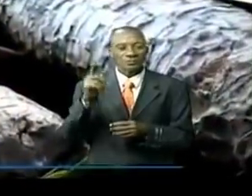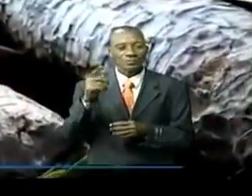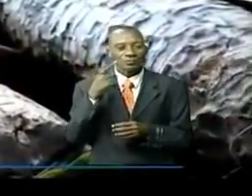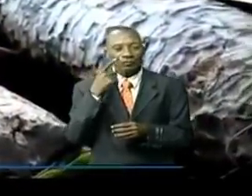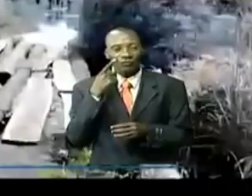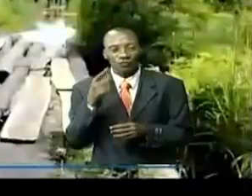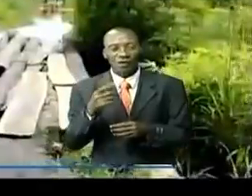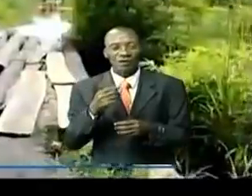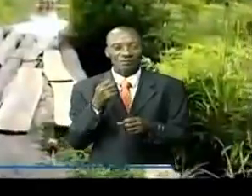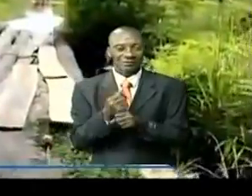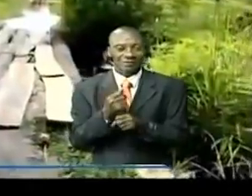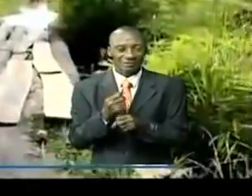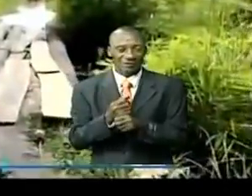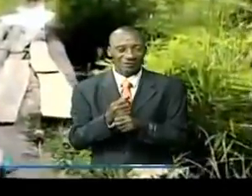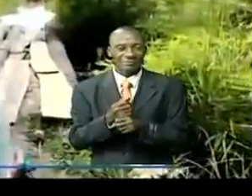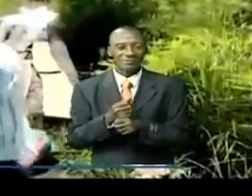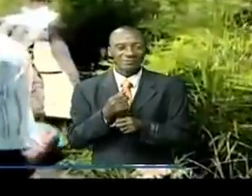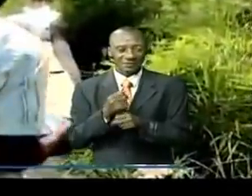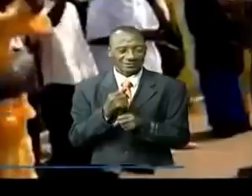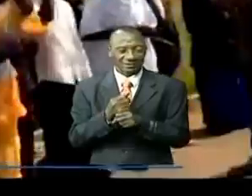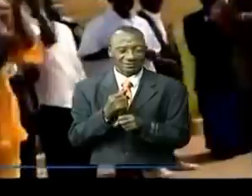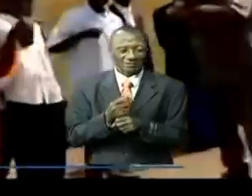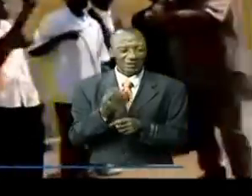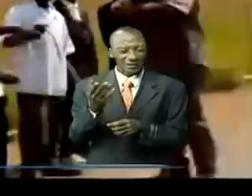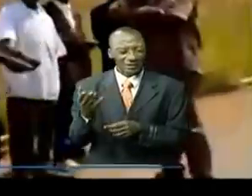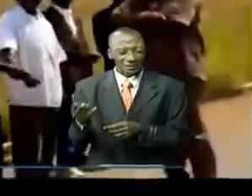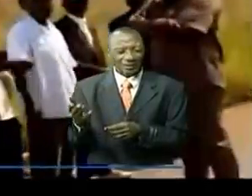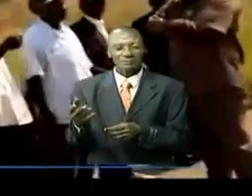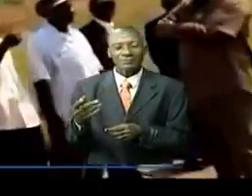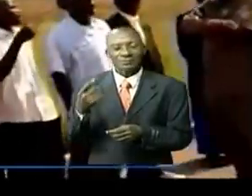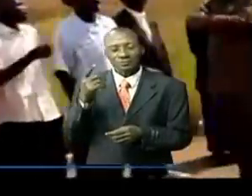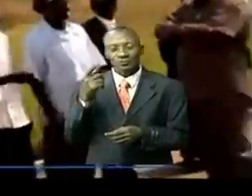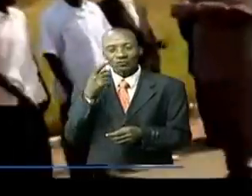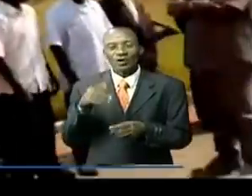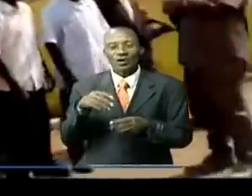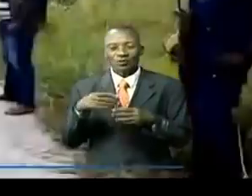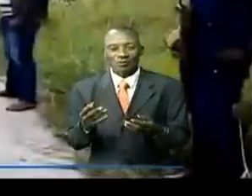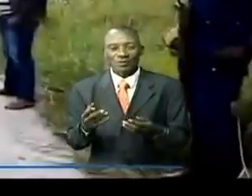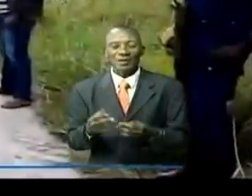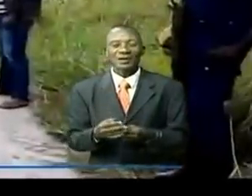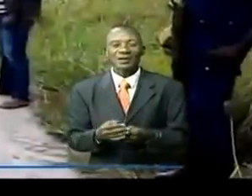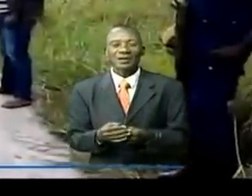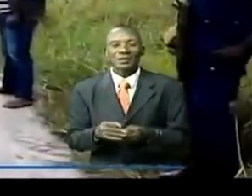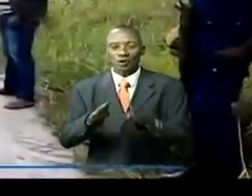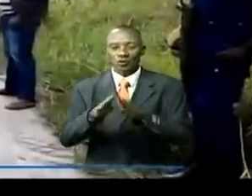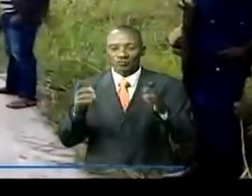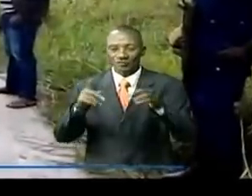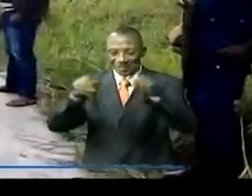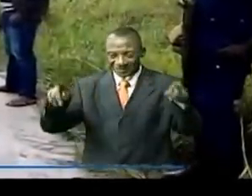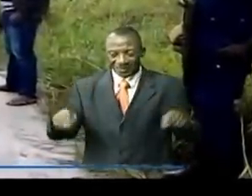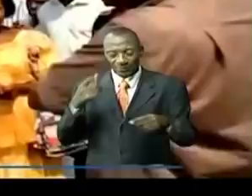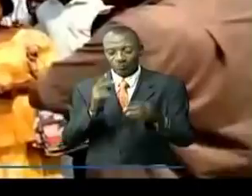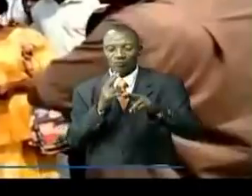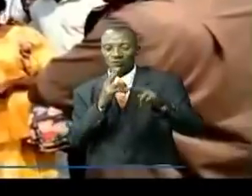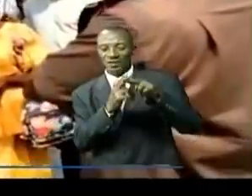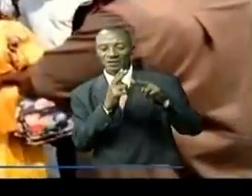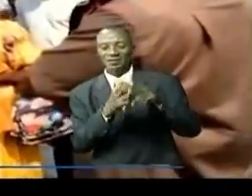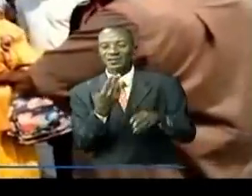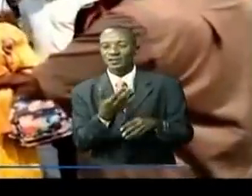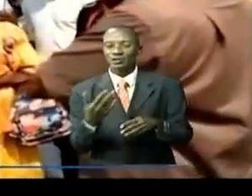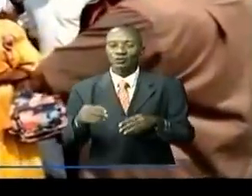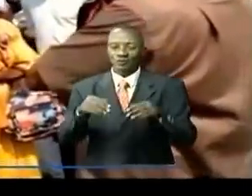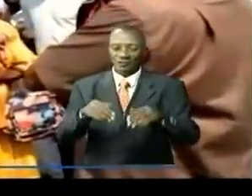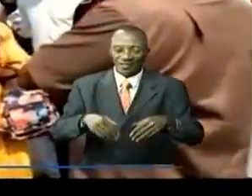gangrène l'évacuation des produits agricoles. La joie avait atteint son paroxysme du côté de la population, car le